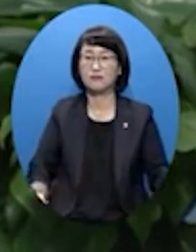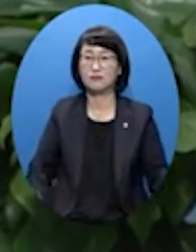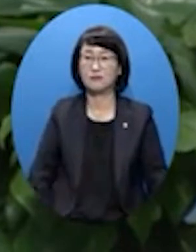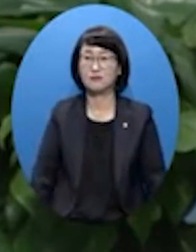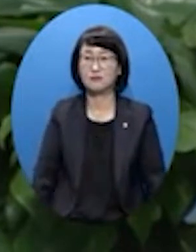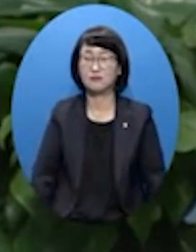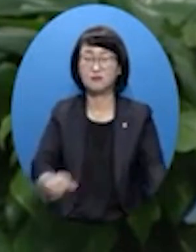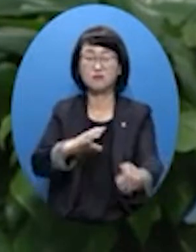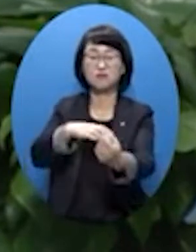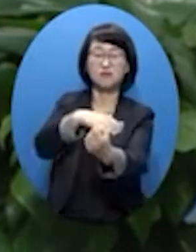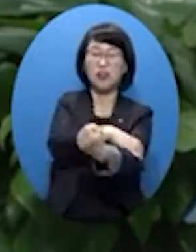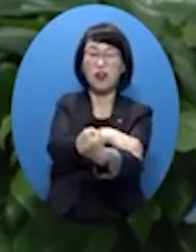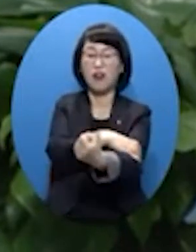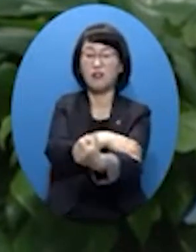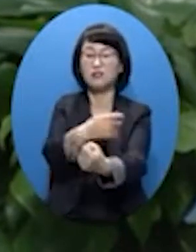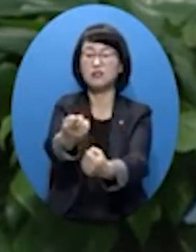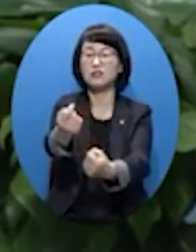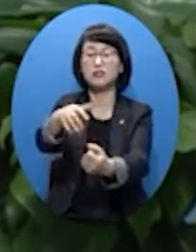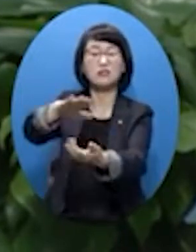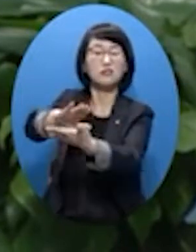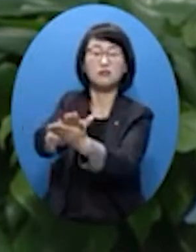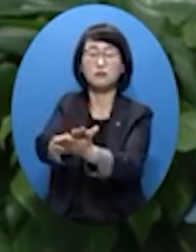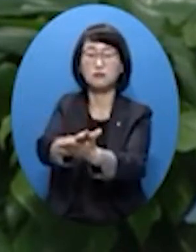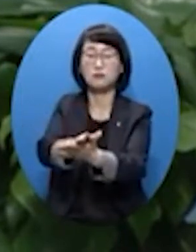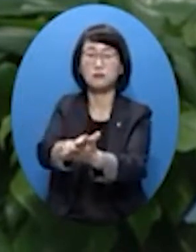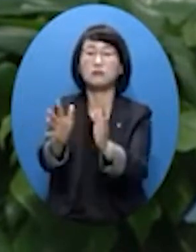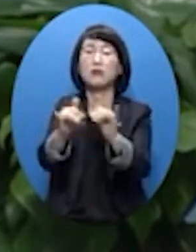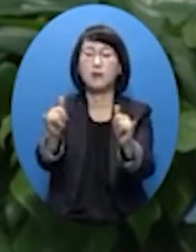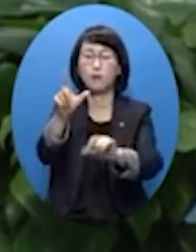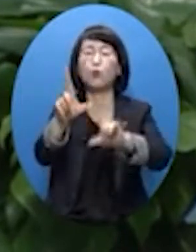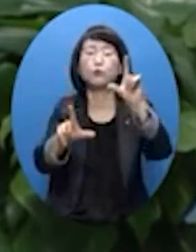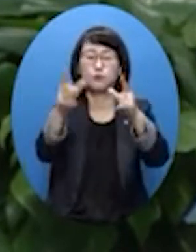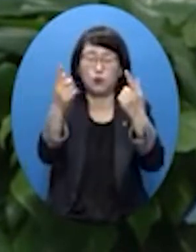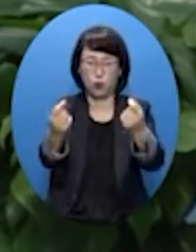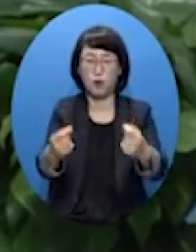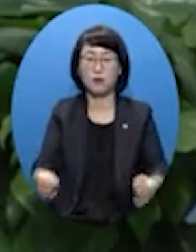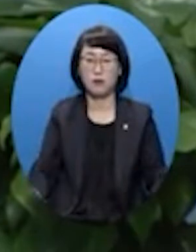골리 김으로 짓밟기 가지 하는 것이 인간의 모습입니다